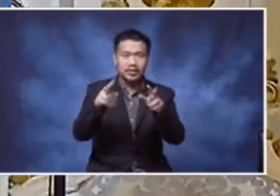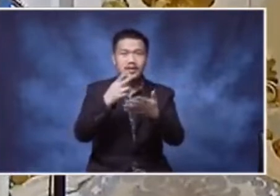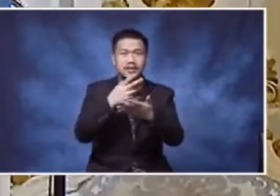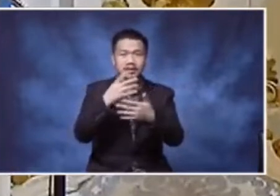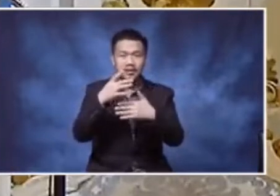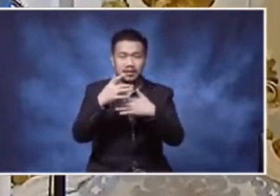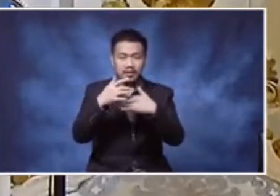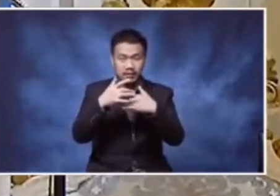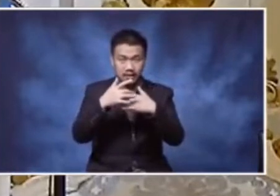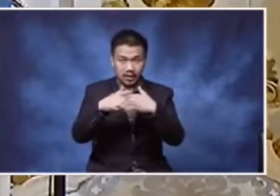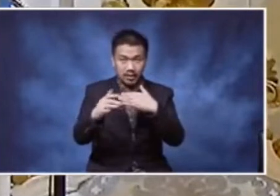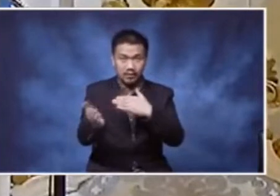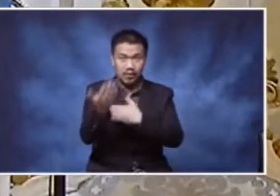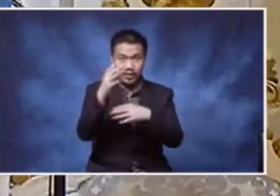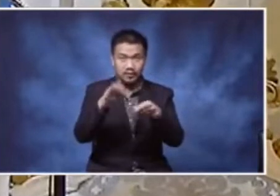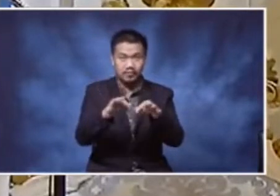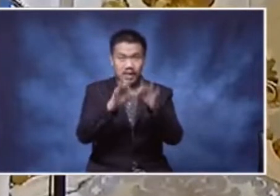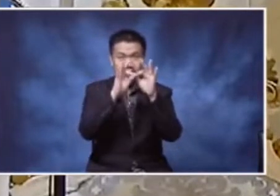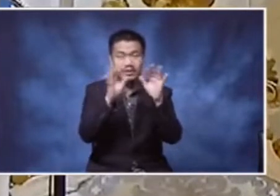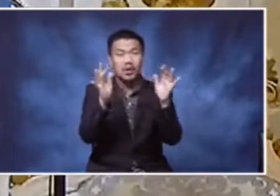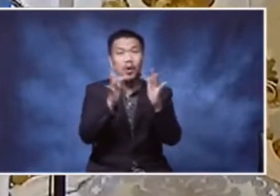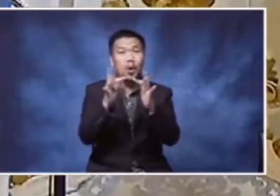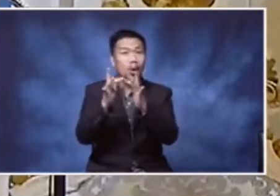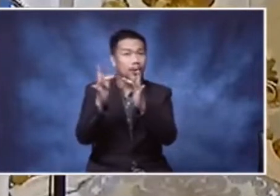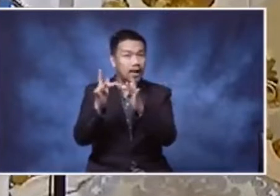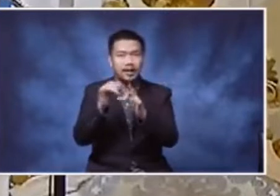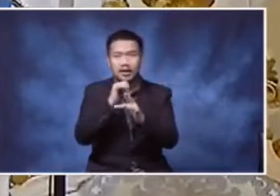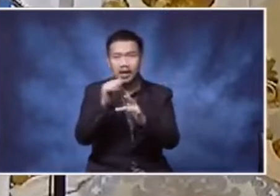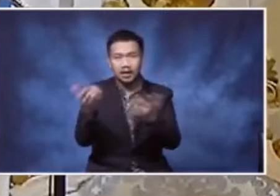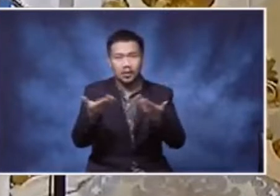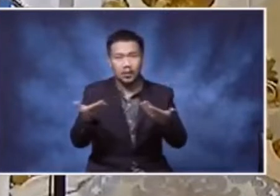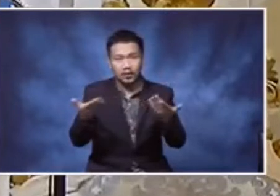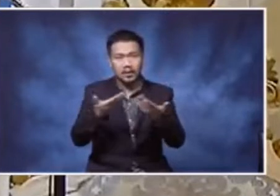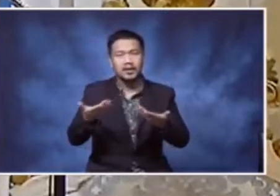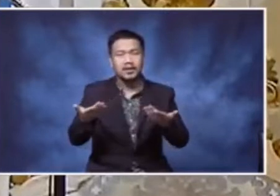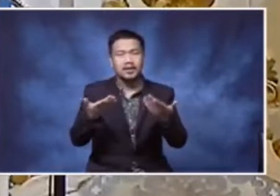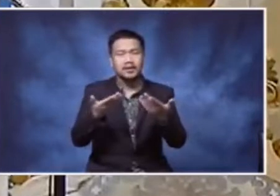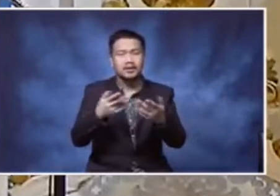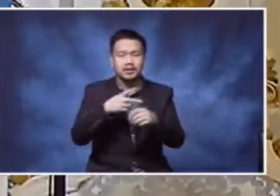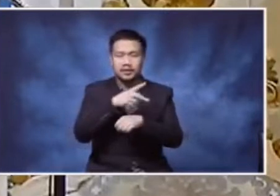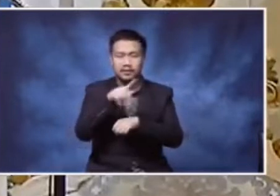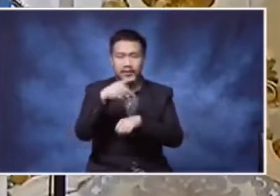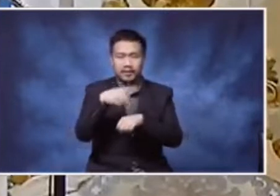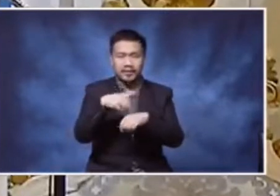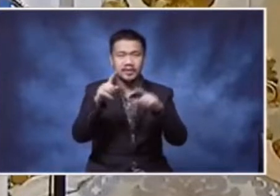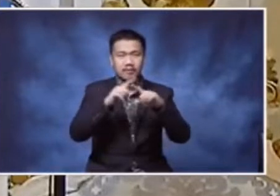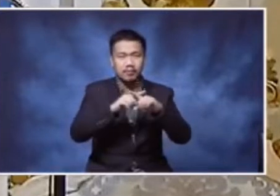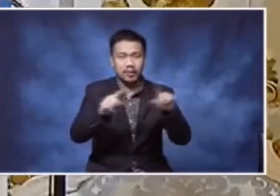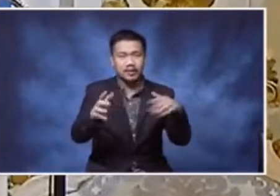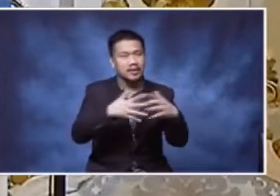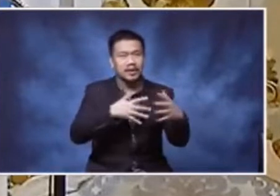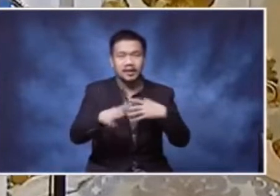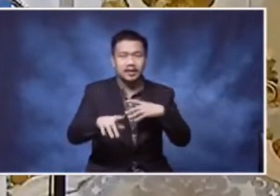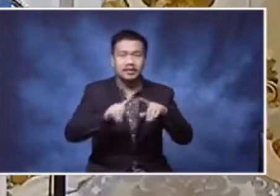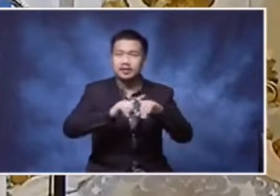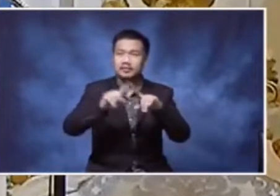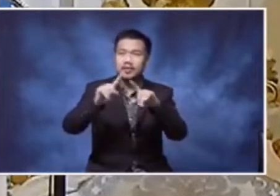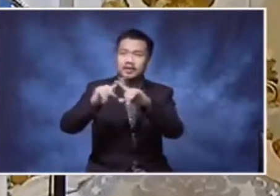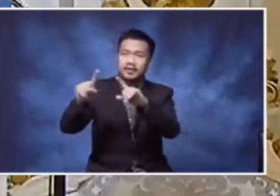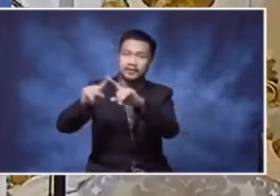sila. At hindi lang dito sa bansa, pati na sa ibang mga bansa. Kaya itong online na misa